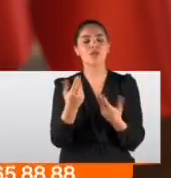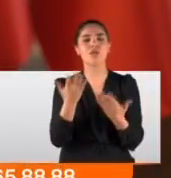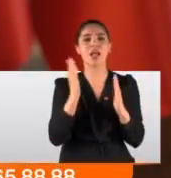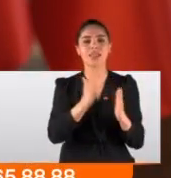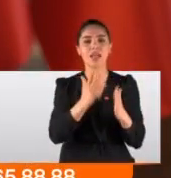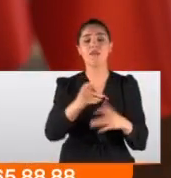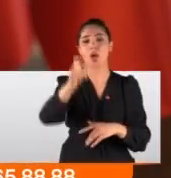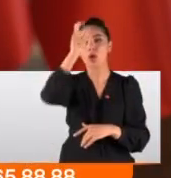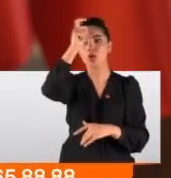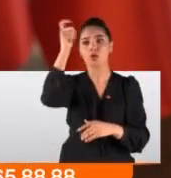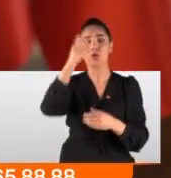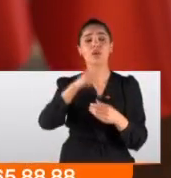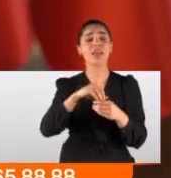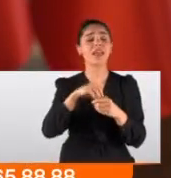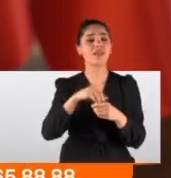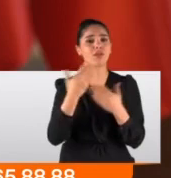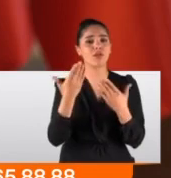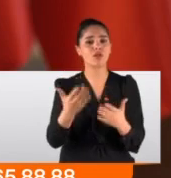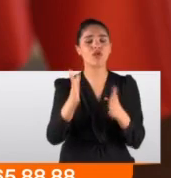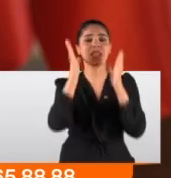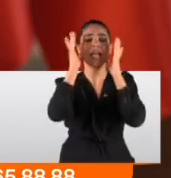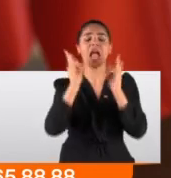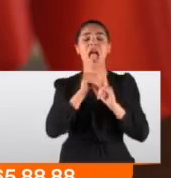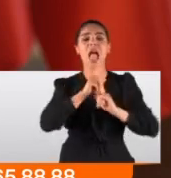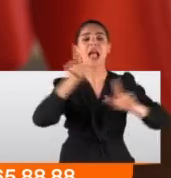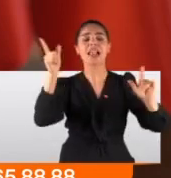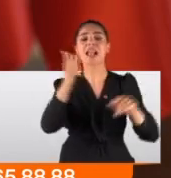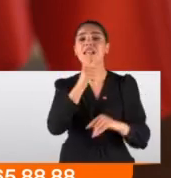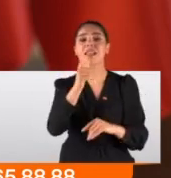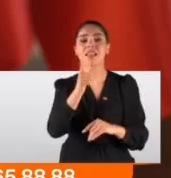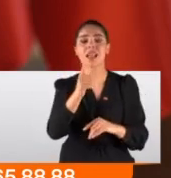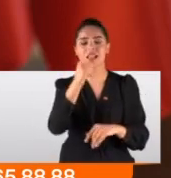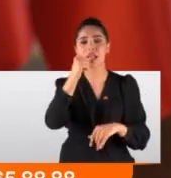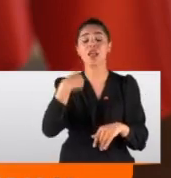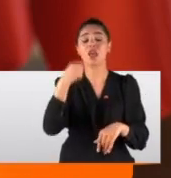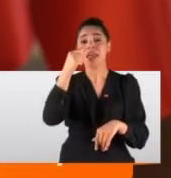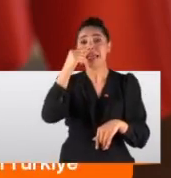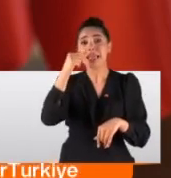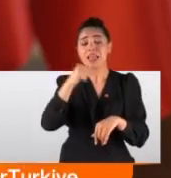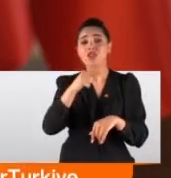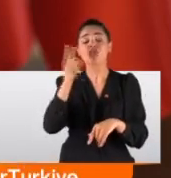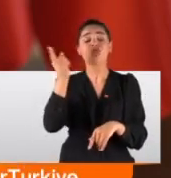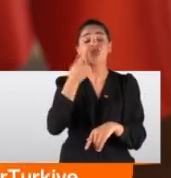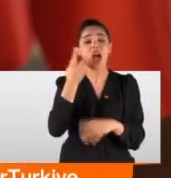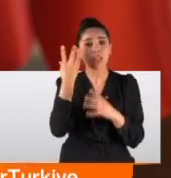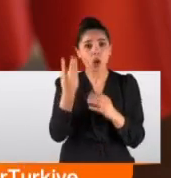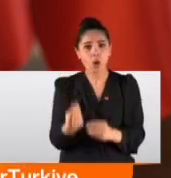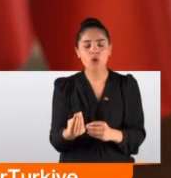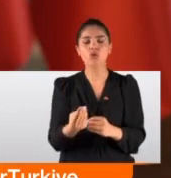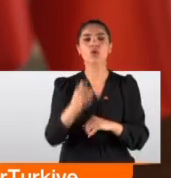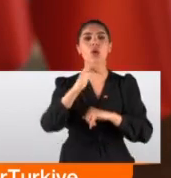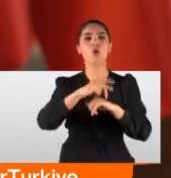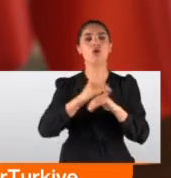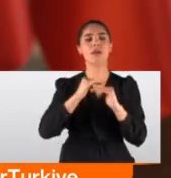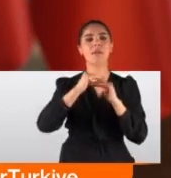yurdumuzun üzerinde ebediyen inleyecek ezanlarımızın sesi şahidimiz olsun ki ülkemize ve